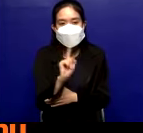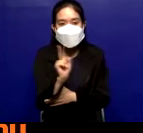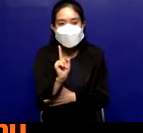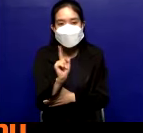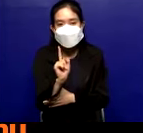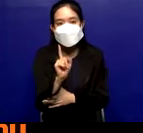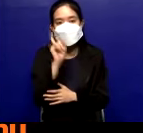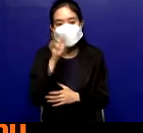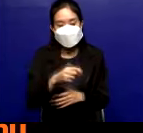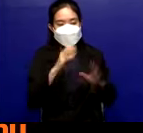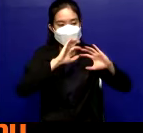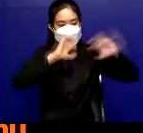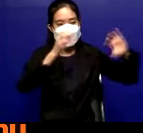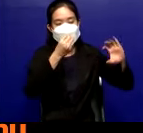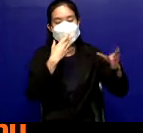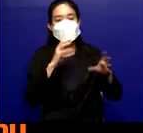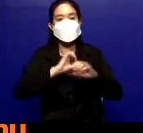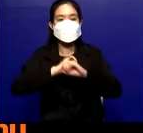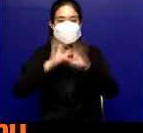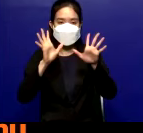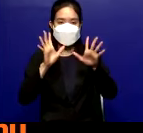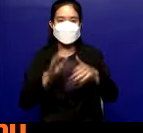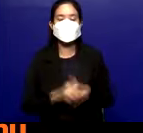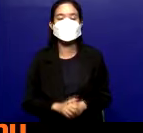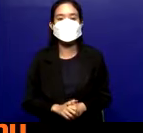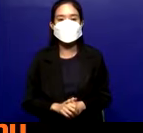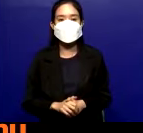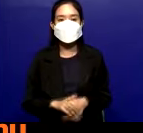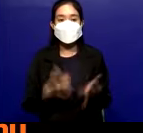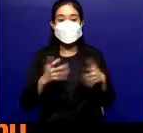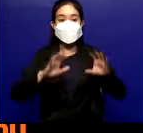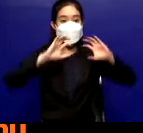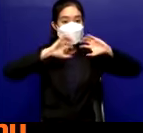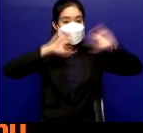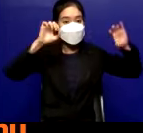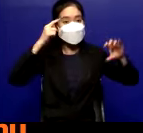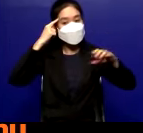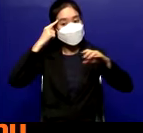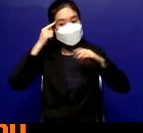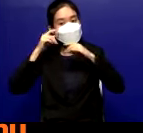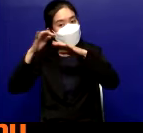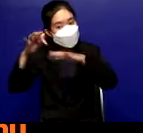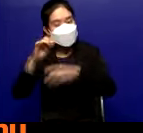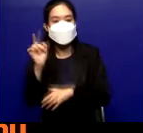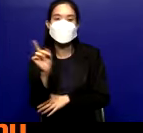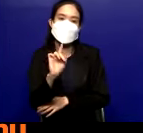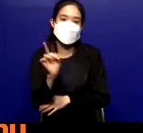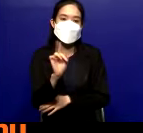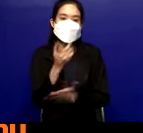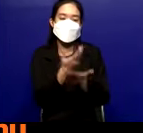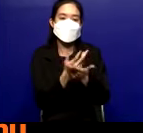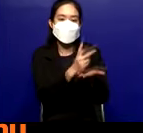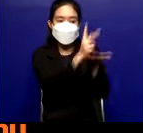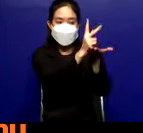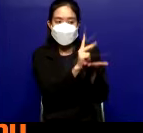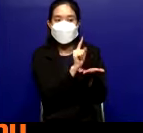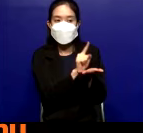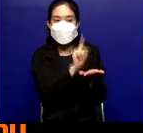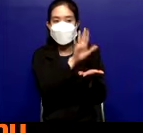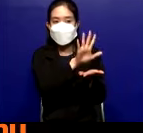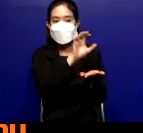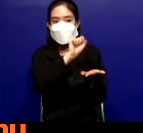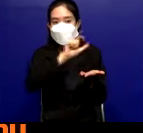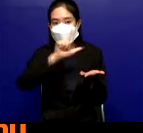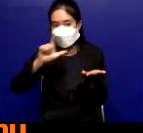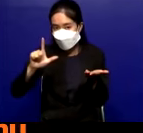ล่าและถ้าให้ความหวังประชาชนด้วยการไปรอน้ำบ่อหน้าเช่นเอาส่วนหนึ่งของเงินกู้ 500,000 ล้านมาโปะในส่วนที่ขา